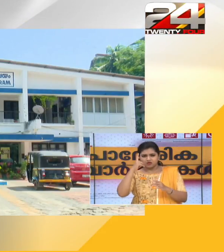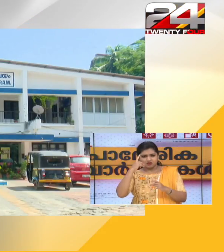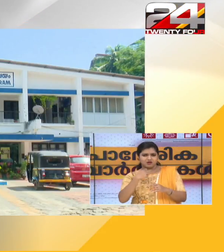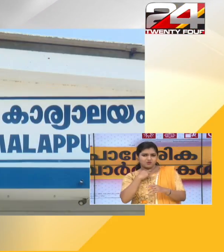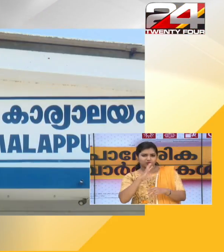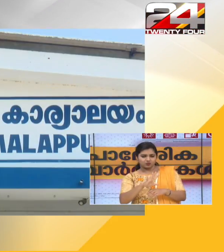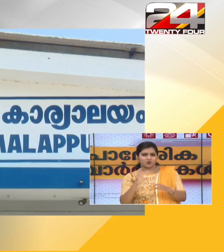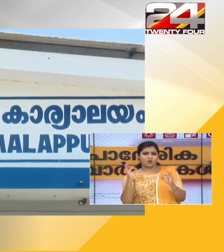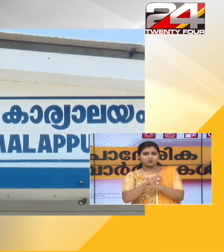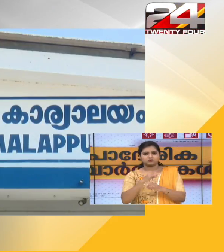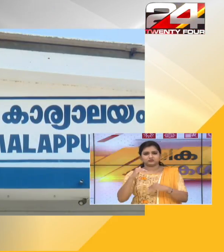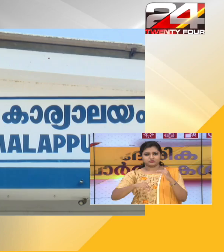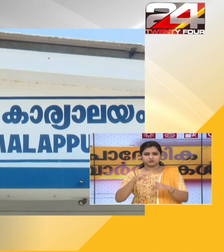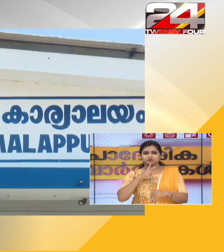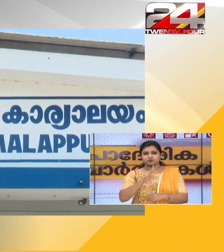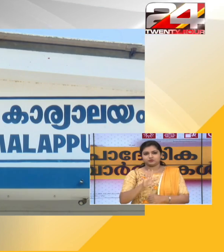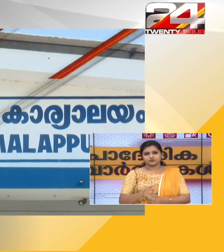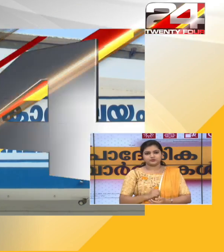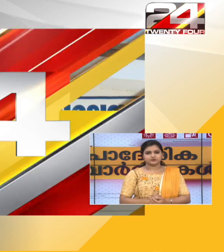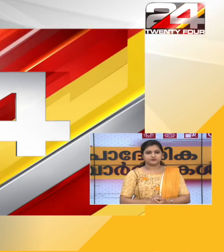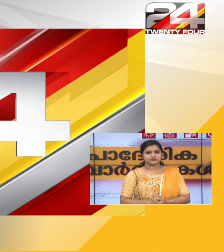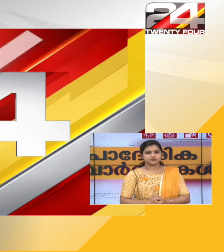രംഗത്തെത്തിയിട്ടുണ്ട്. 24 മലപ്പുറം.